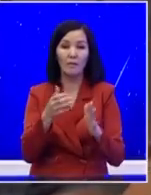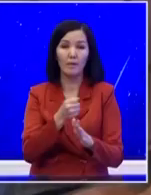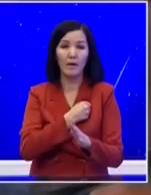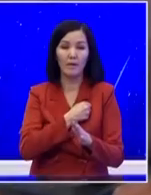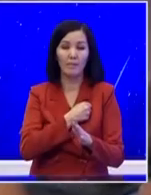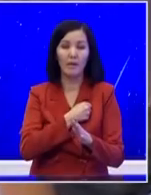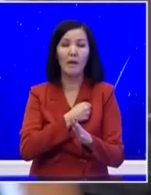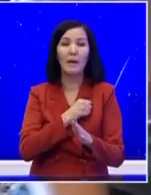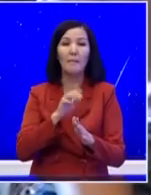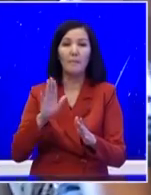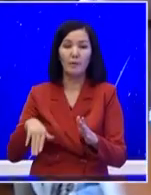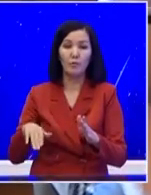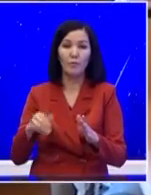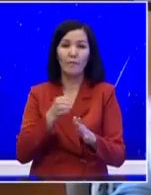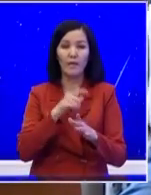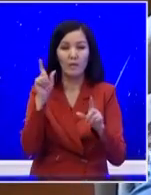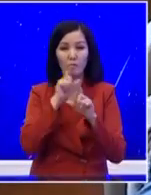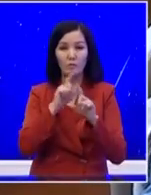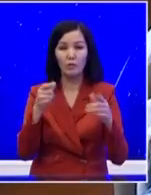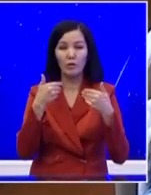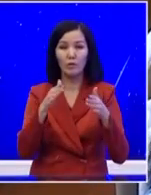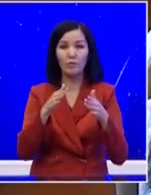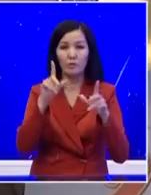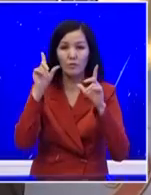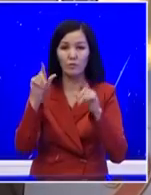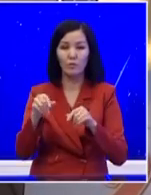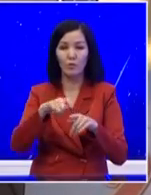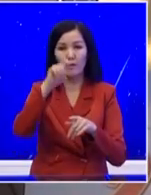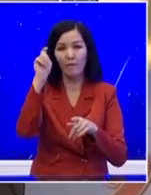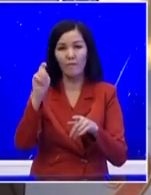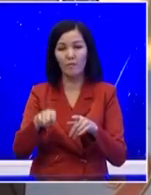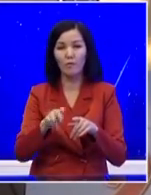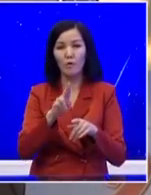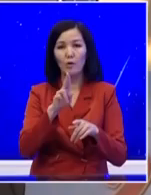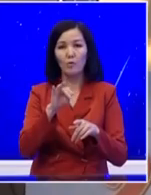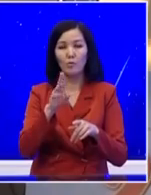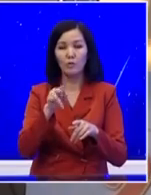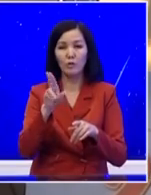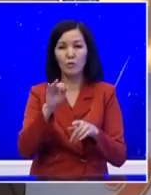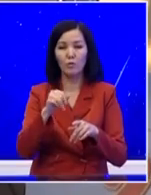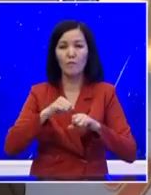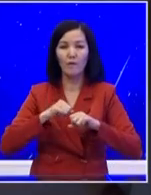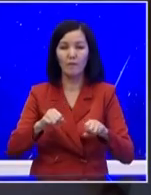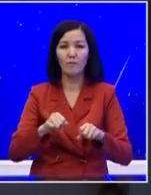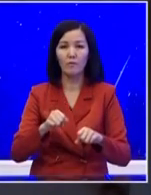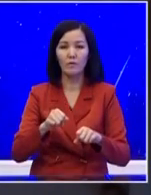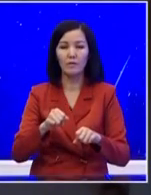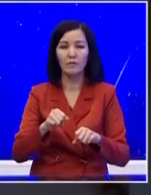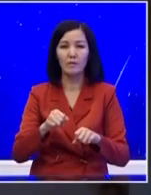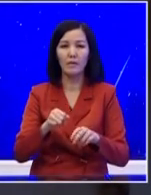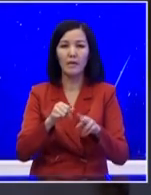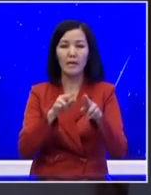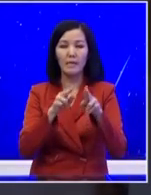советской армии. Только окончив военное училище, он отправляется на фронт на Курскую дугу. Воевал в составе 233-й